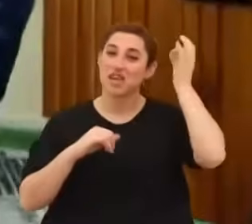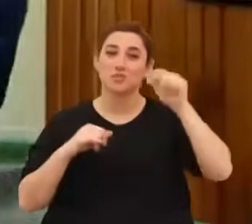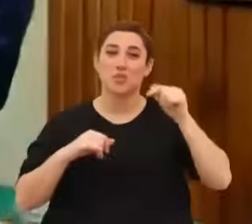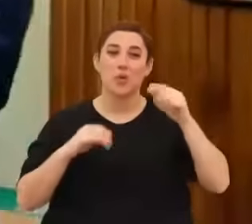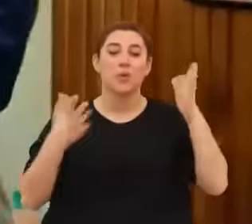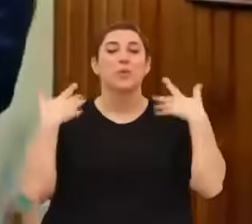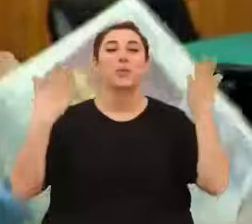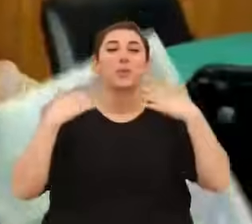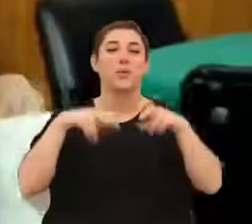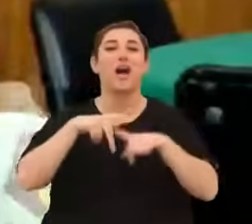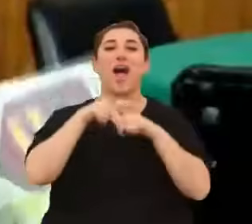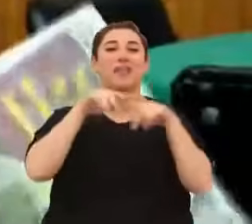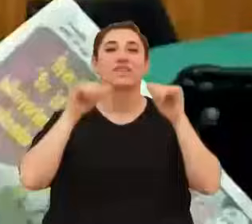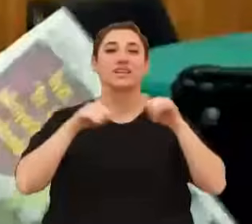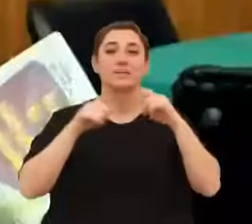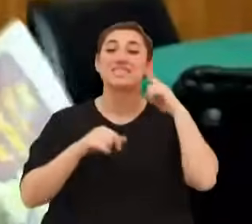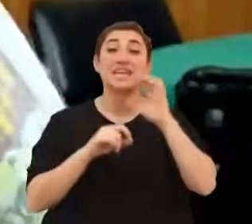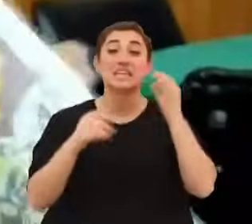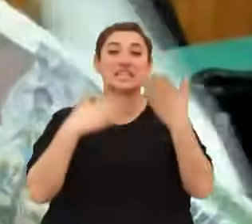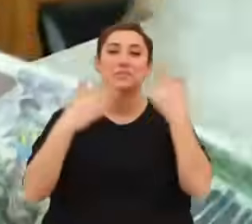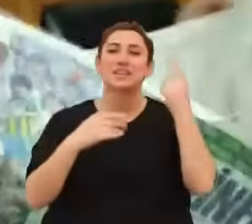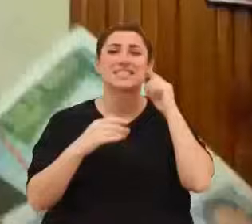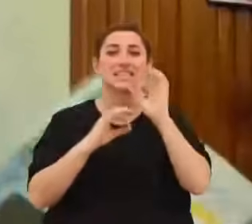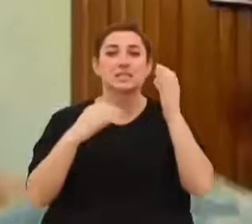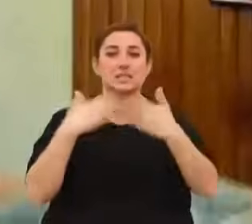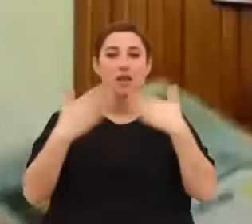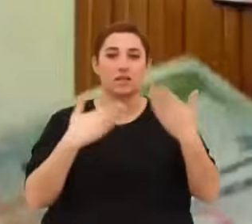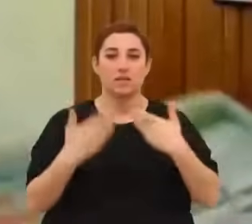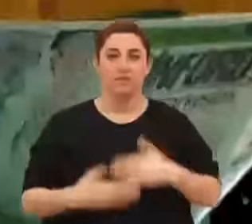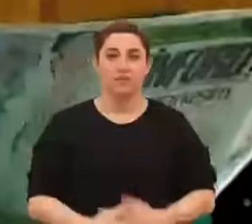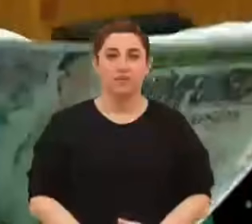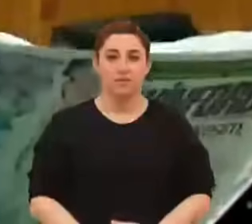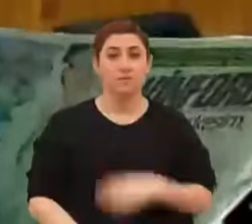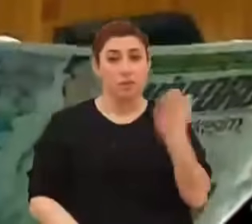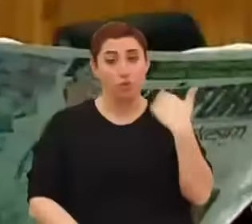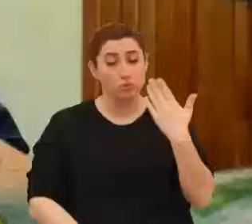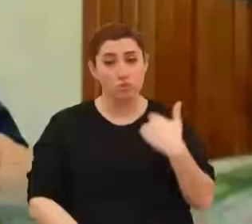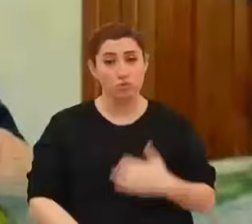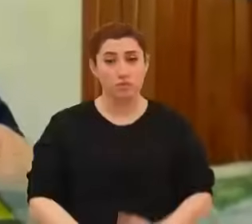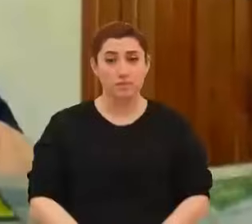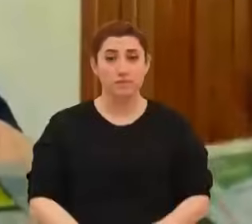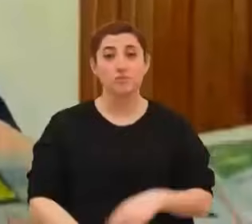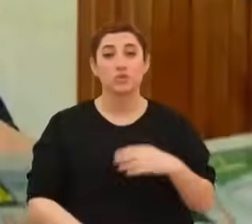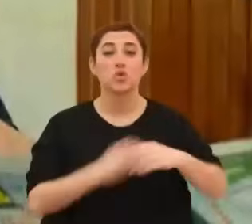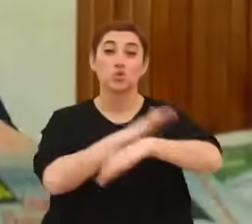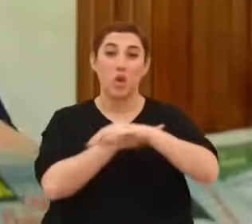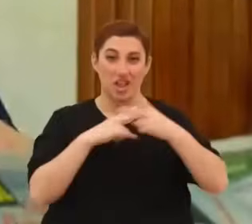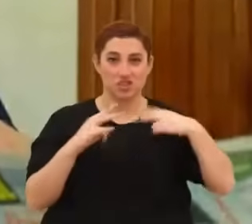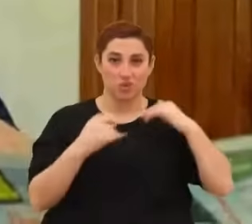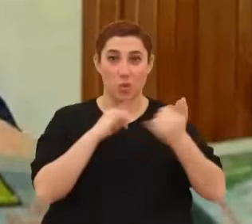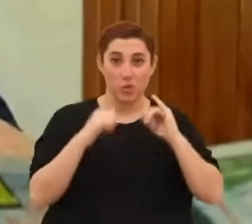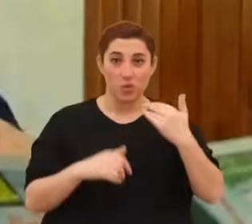böyle yele gibi, at yelesi gibi. Sessiz anlat ama birazcık sessiz anlat. Sen anlat anlat. Sol açıkta oynuyorum ya